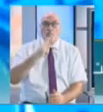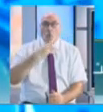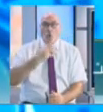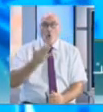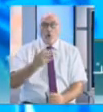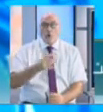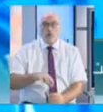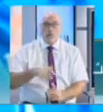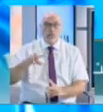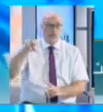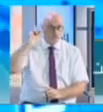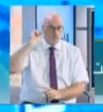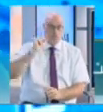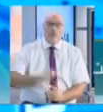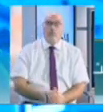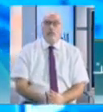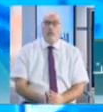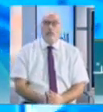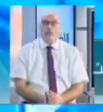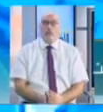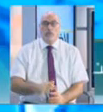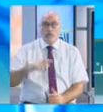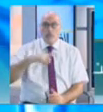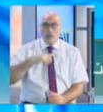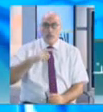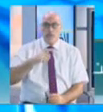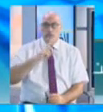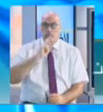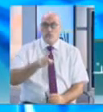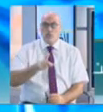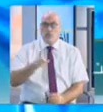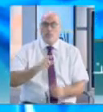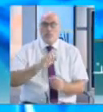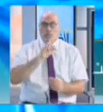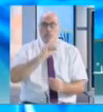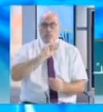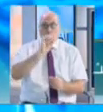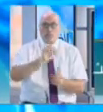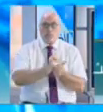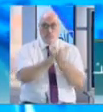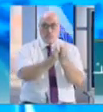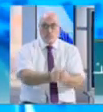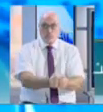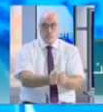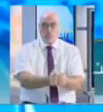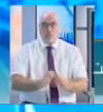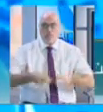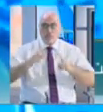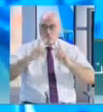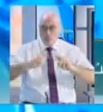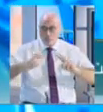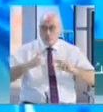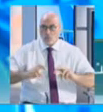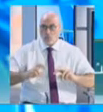سقهراس وبعد الاستماع إلى المعني عند الحضور الأول أصدر أمرا بإيداعه الحبس المؤقت، وإذا أكد التحقيق الطبع